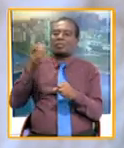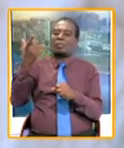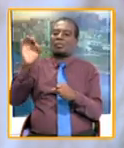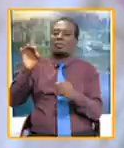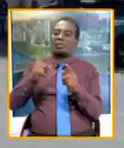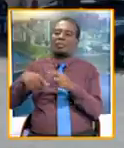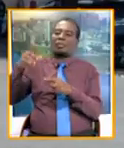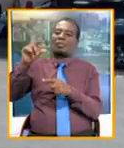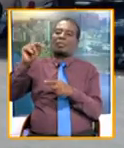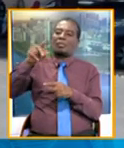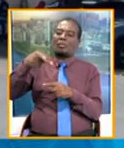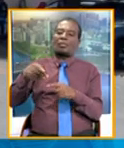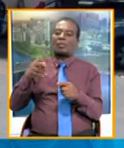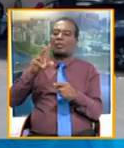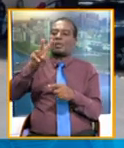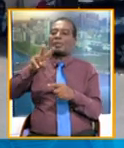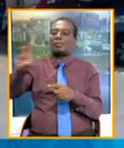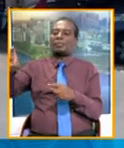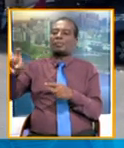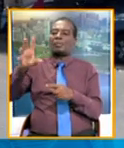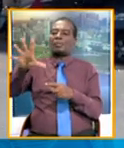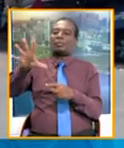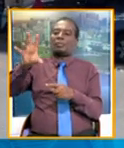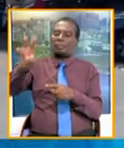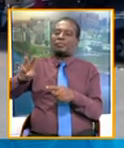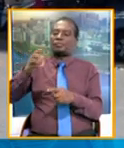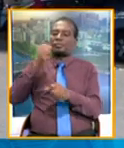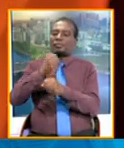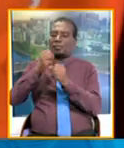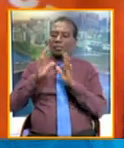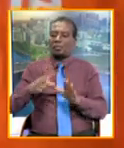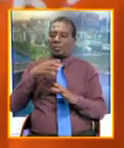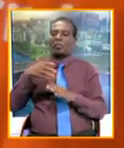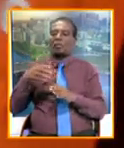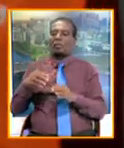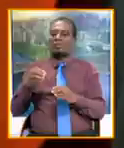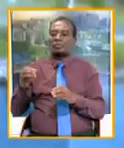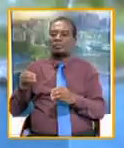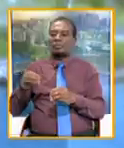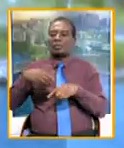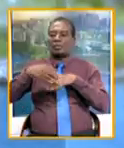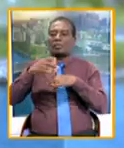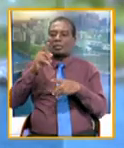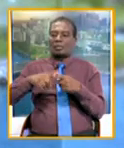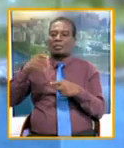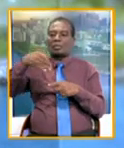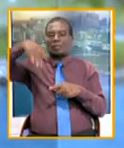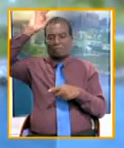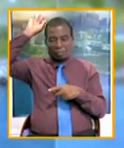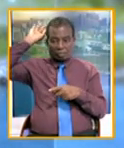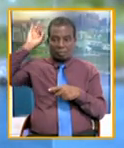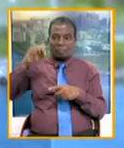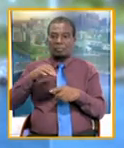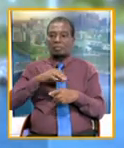19h-20h. 257 agents recenseurs sont mobilisés pour le département de Farkessédougou. Une opération